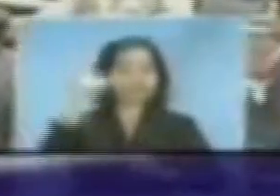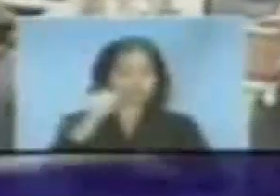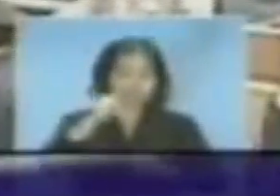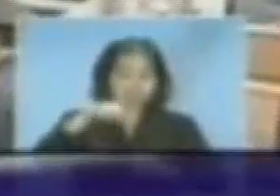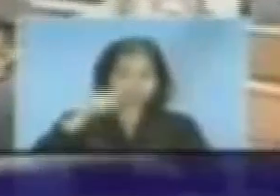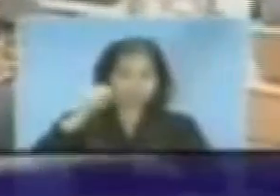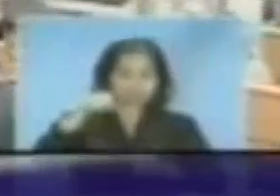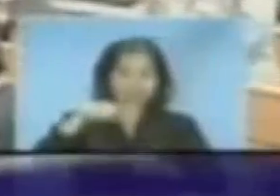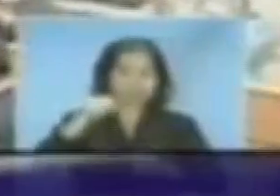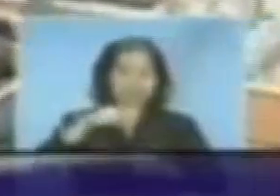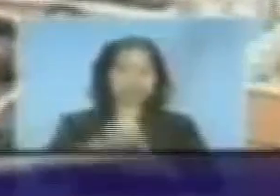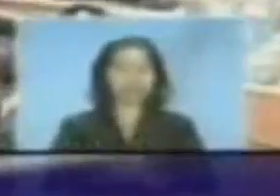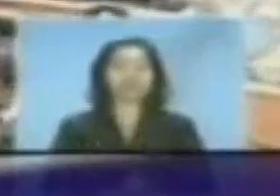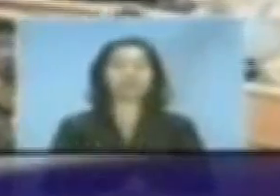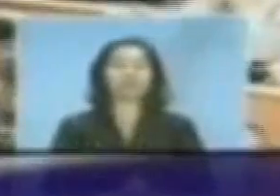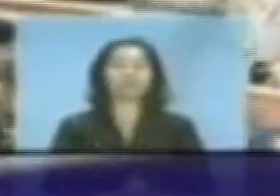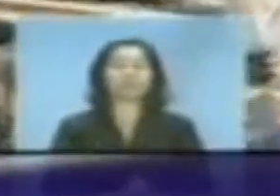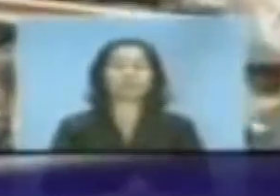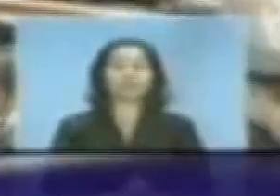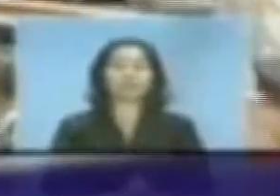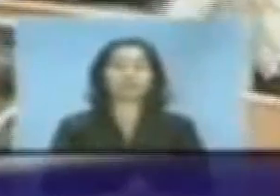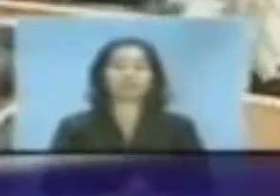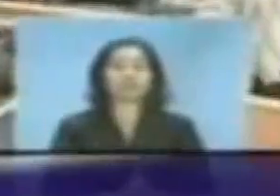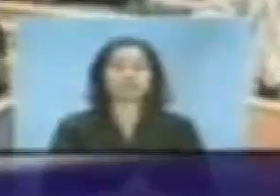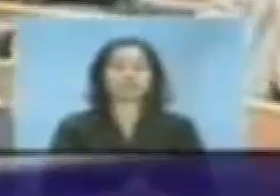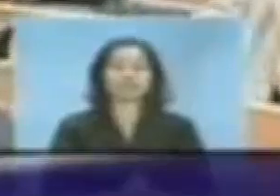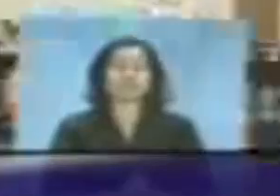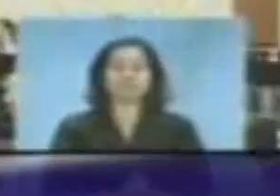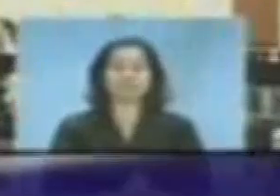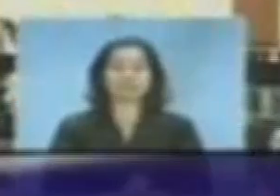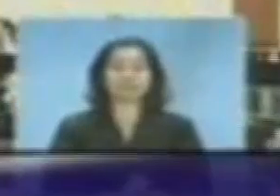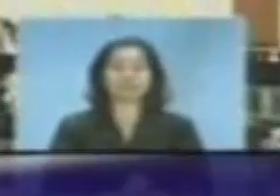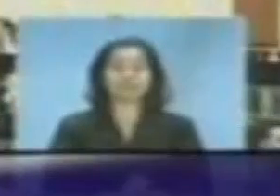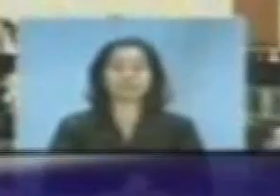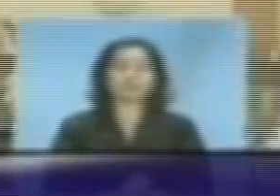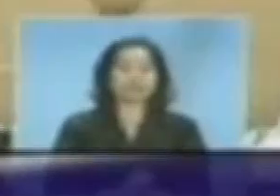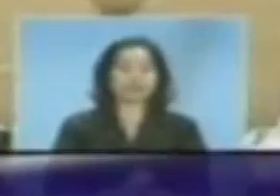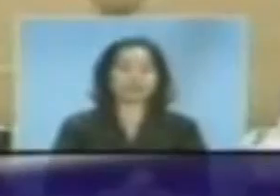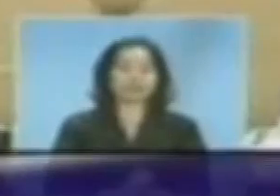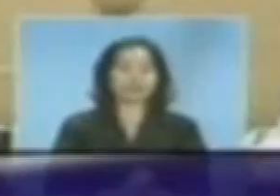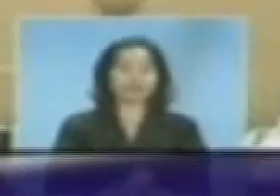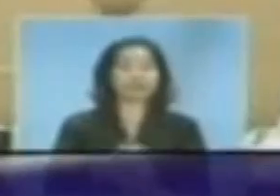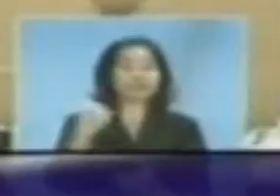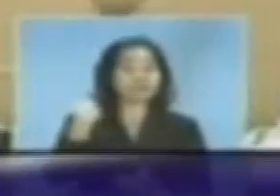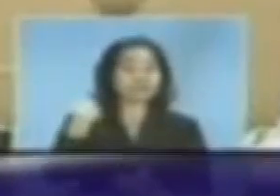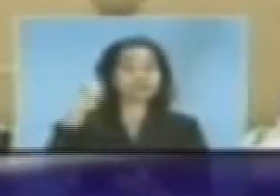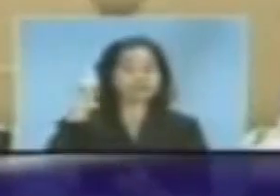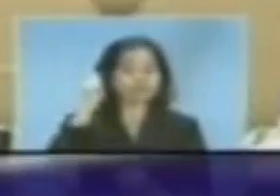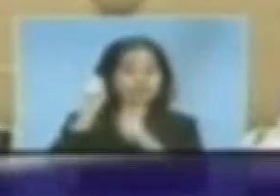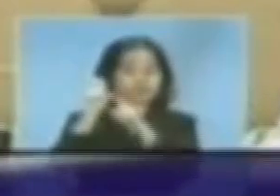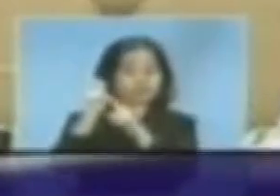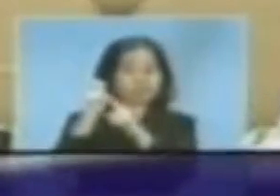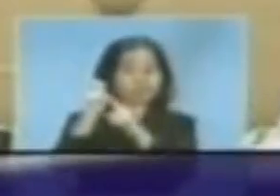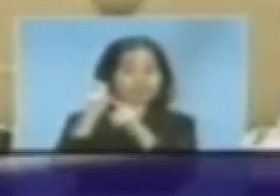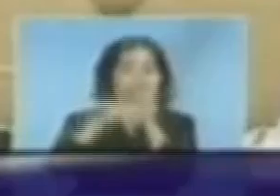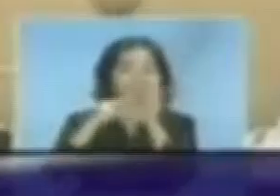ค้านกับเผด็จการรัฐสภาของฝ่ายรัฐบาลที่พยายามจะผ่าร่างกฎหมายอัปยศปลดสว.สรรหาให้เหลือแต่ส